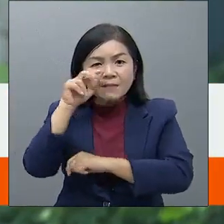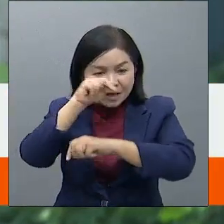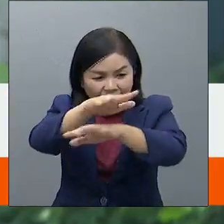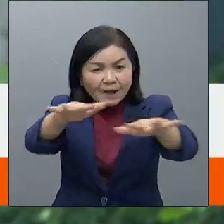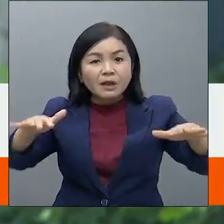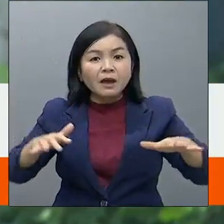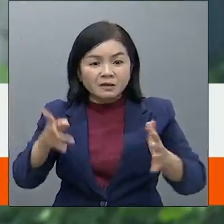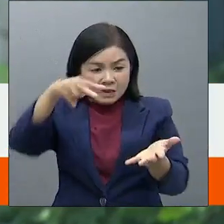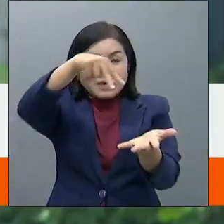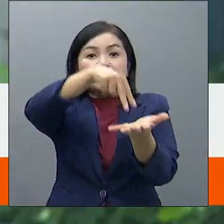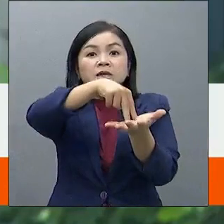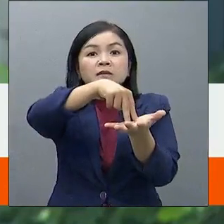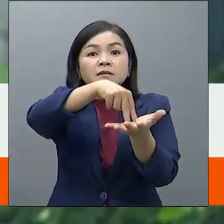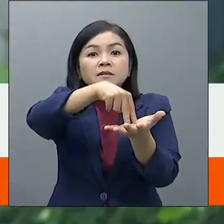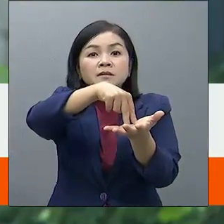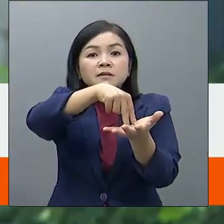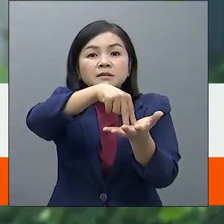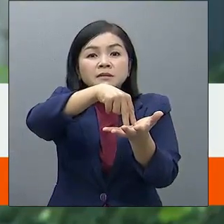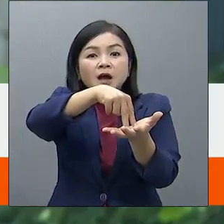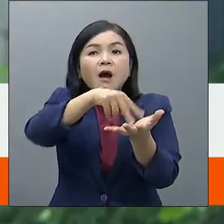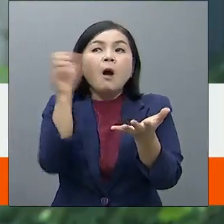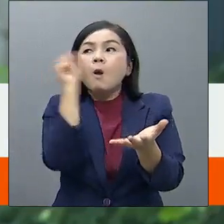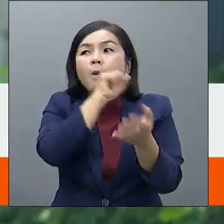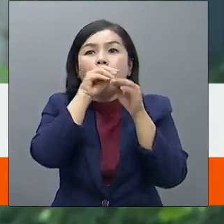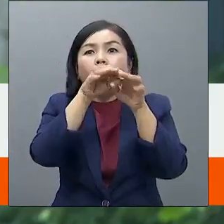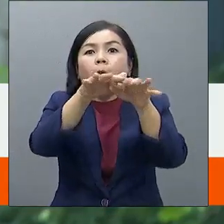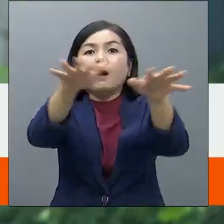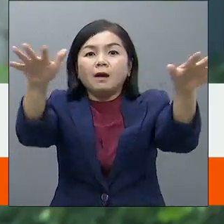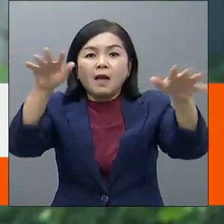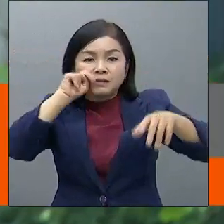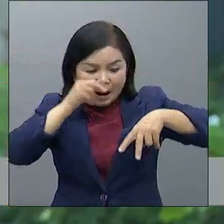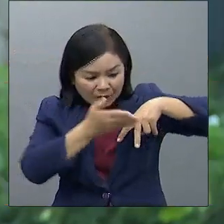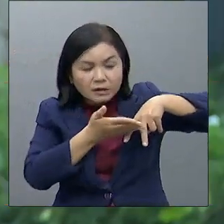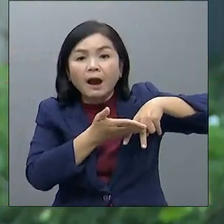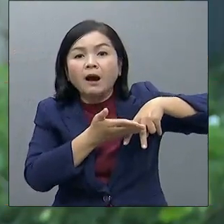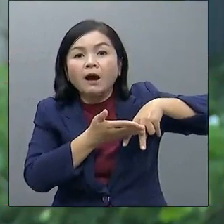ไอ้ผมไปยืนอยู่กลางสระแล้วก็ร้องอยู่กลางสระน้ำอยู่ครึ่งเนี่ย